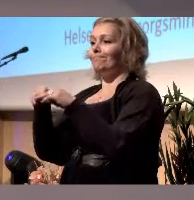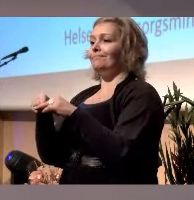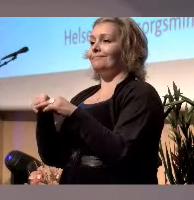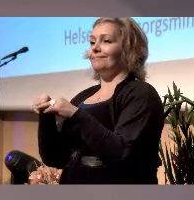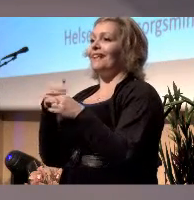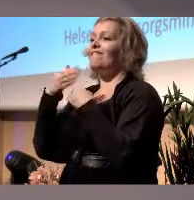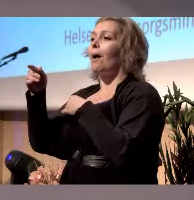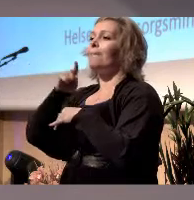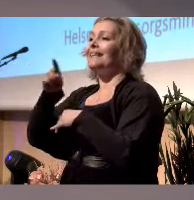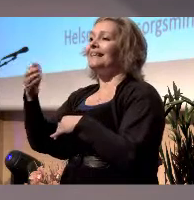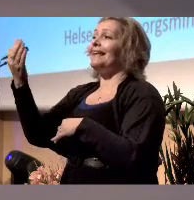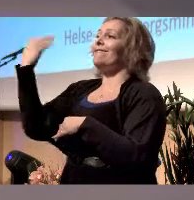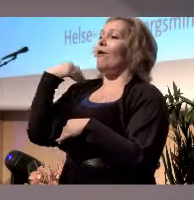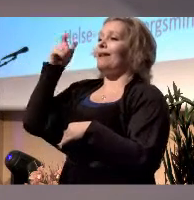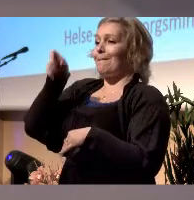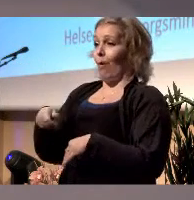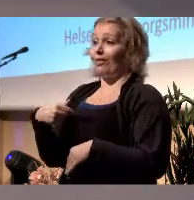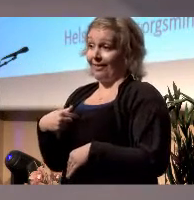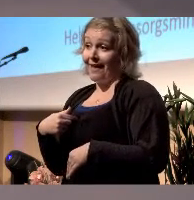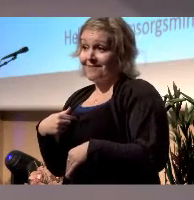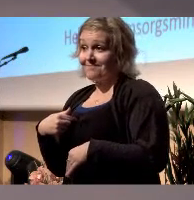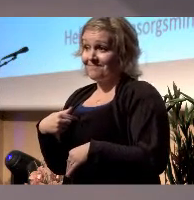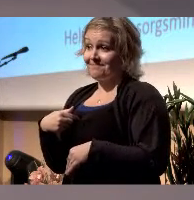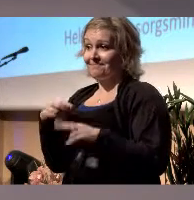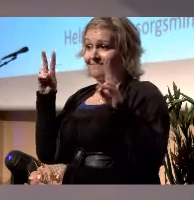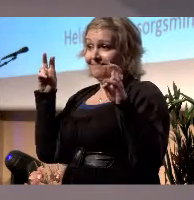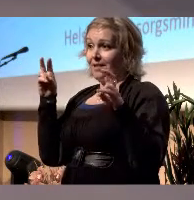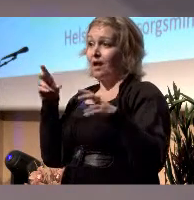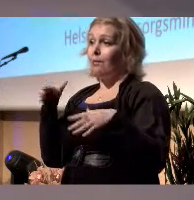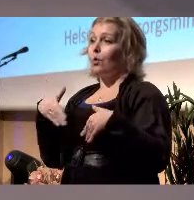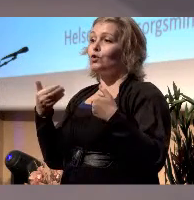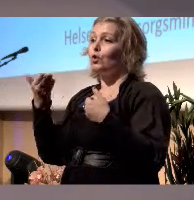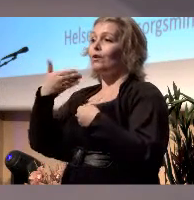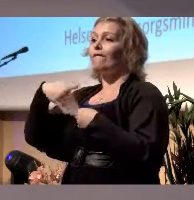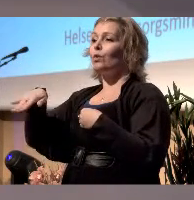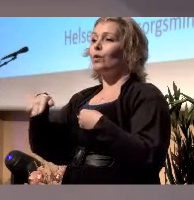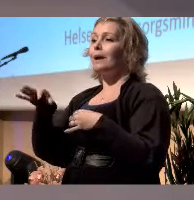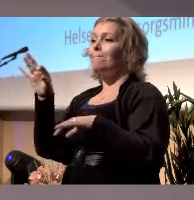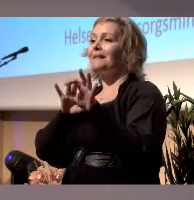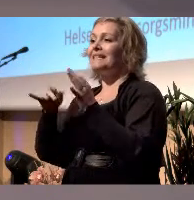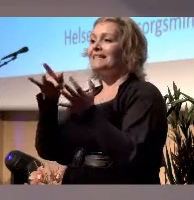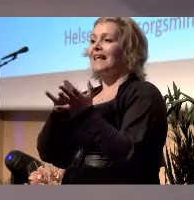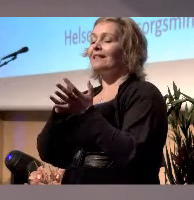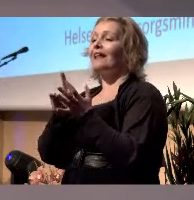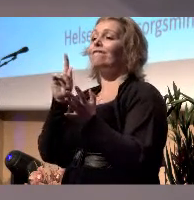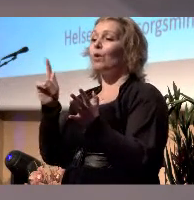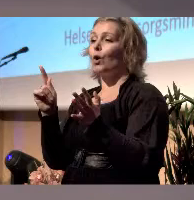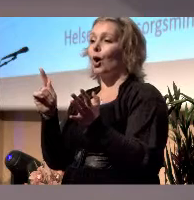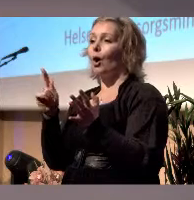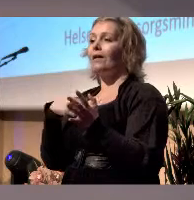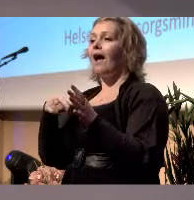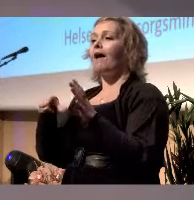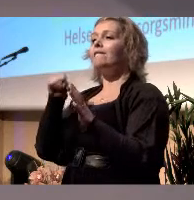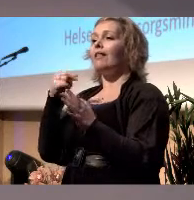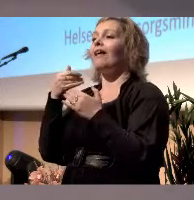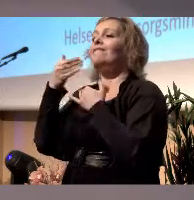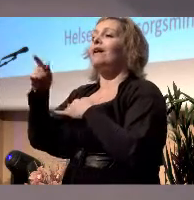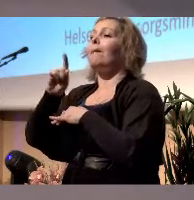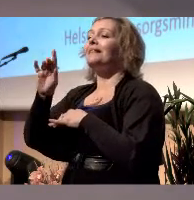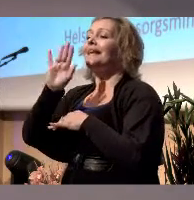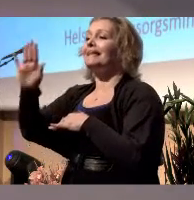til fremtiden i forrige måned også. På Sunnfjord Medisinske Senter i Florø fant jeg